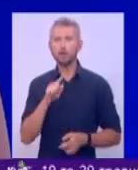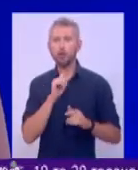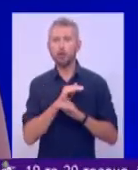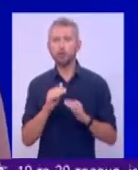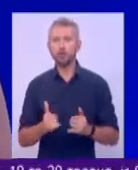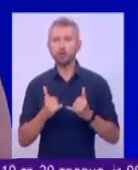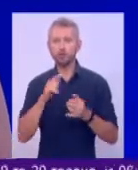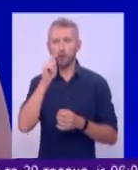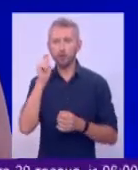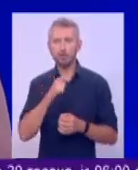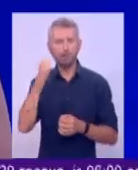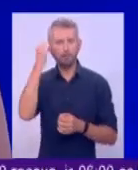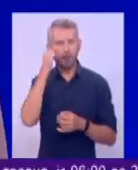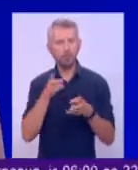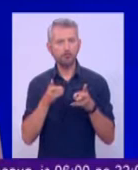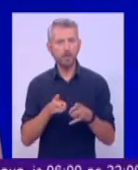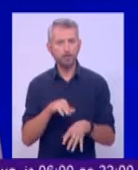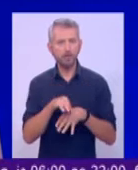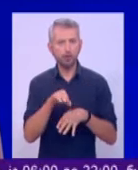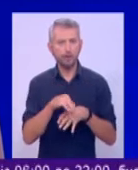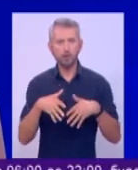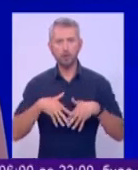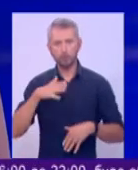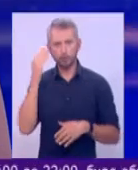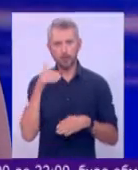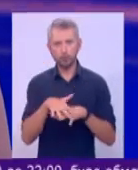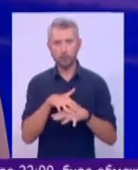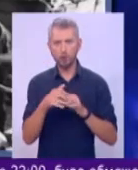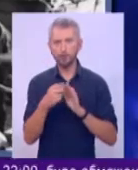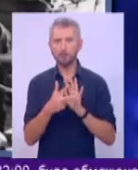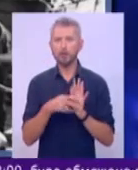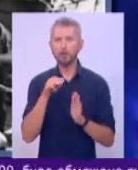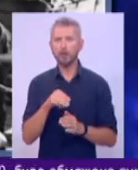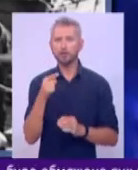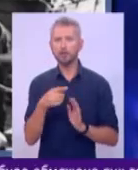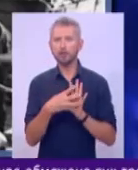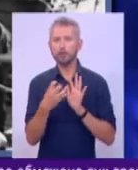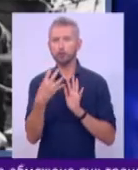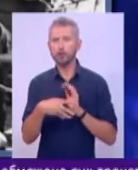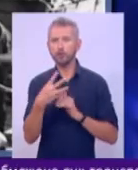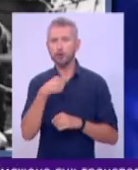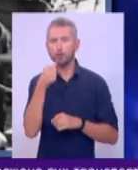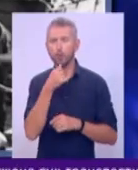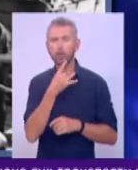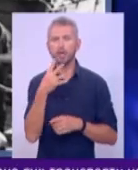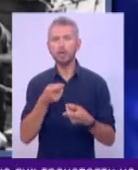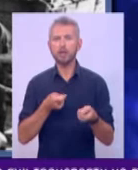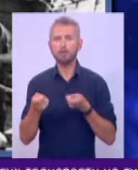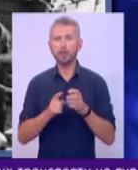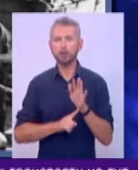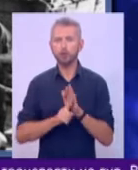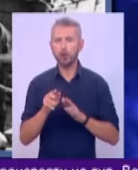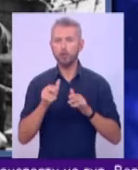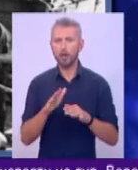Хвилиною мовчання вшанувала Україна пам'ять жертв геноциду кримсько-татарського народу. 18 травня 1944 року радянська